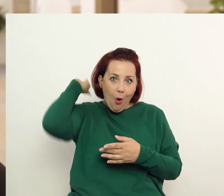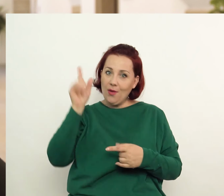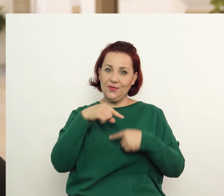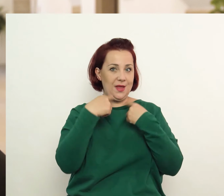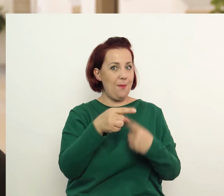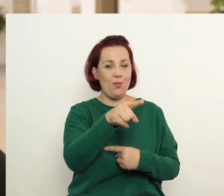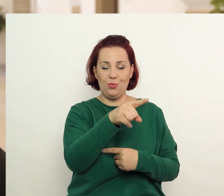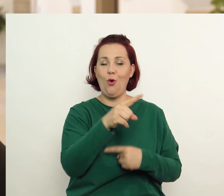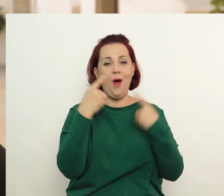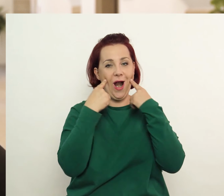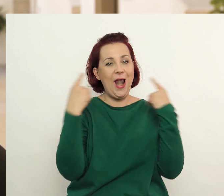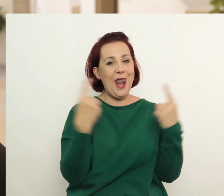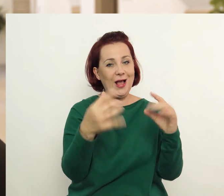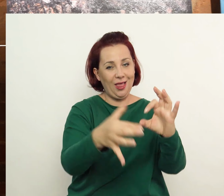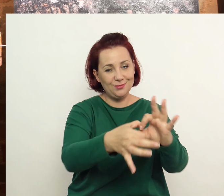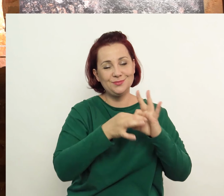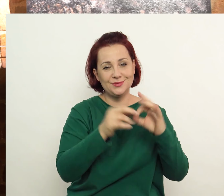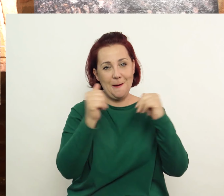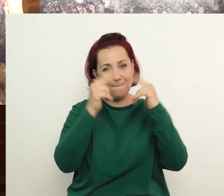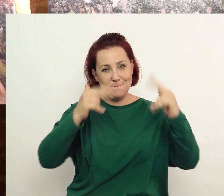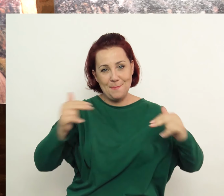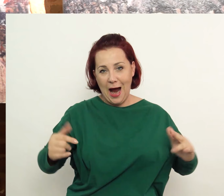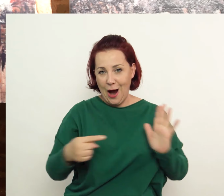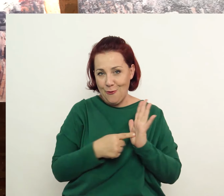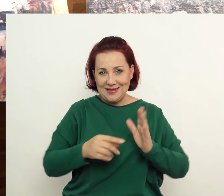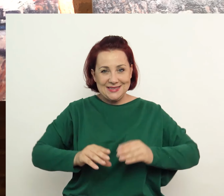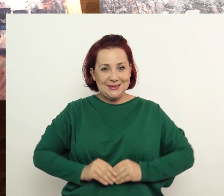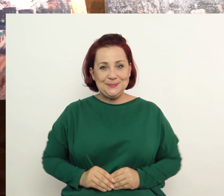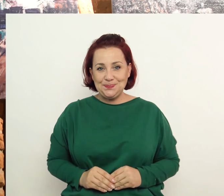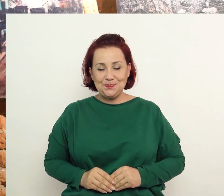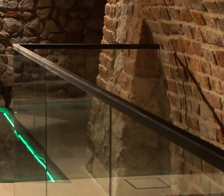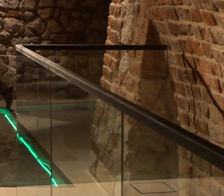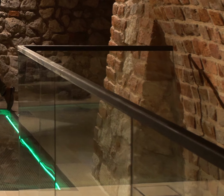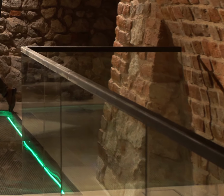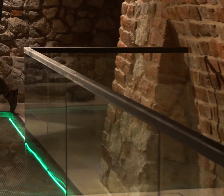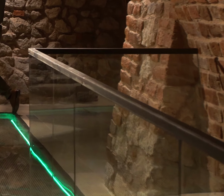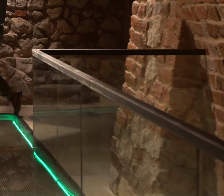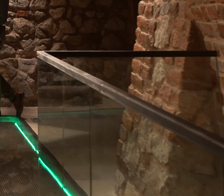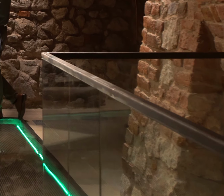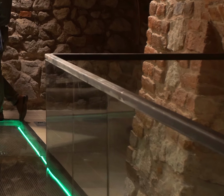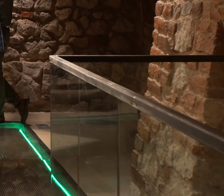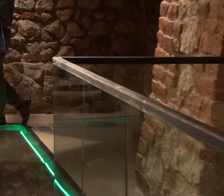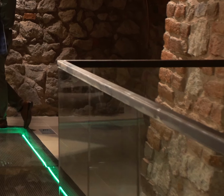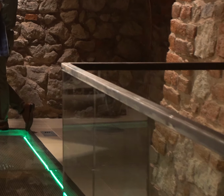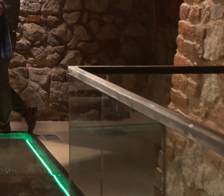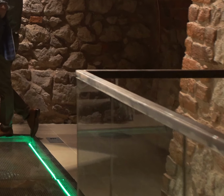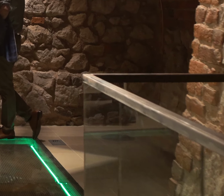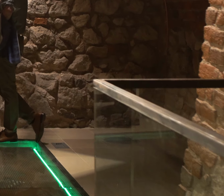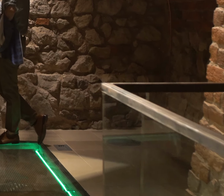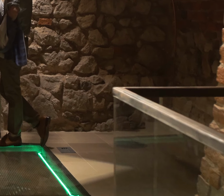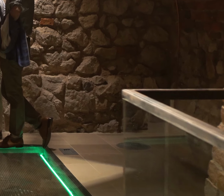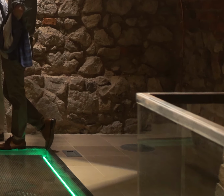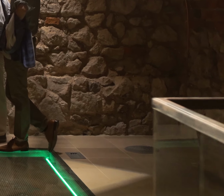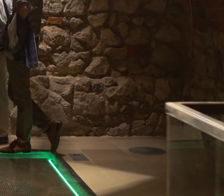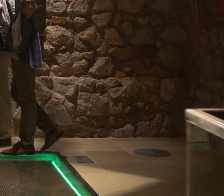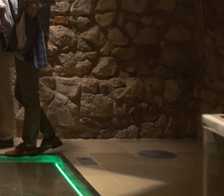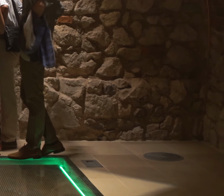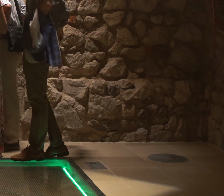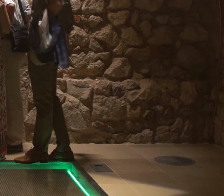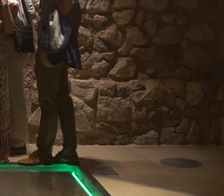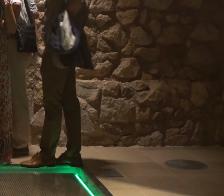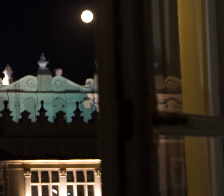kluczowych legend związanych z Krzysztoforami. W muzeum grupa zwiedzających przed elektronicznym ekranem na Kamiennym Murze. Tytuł projektu: